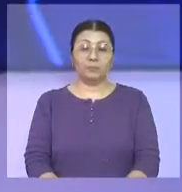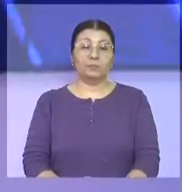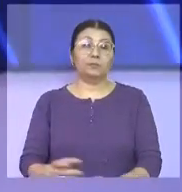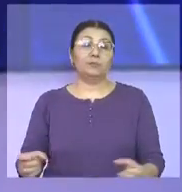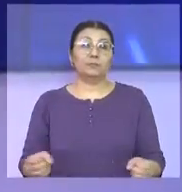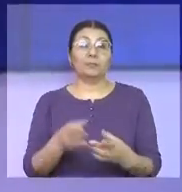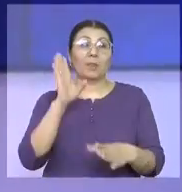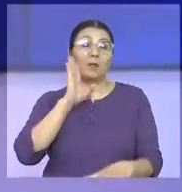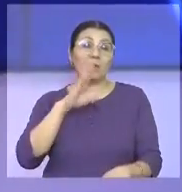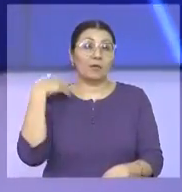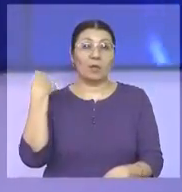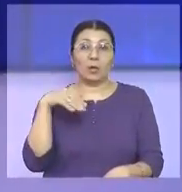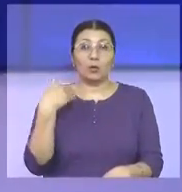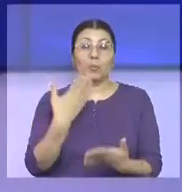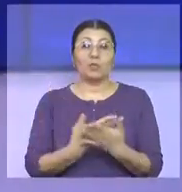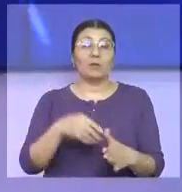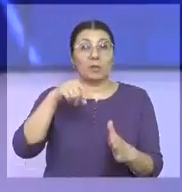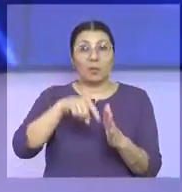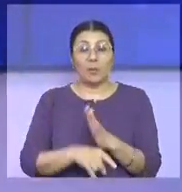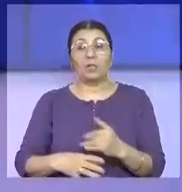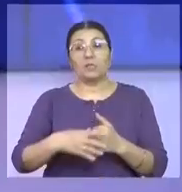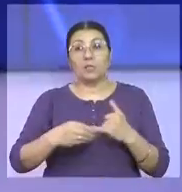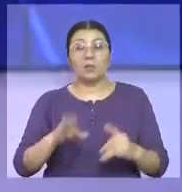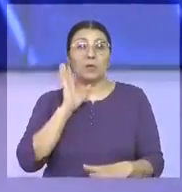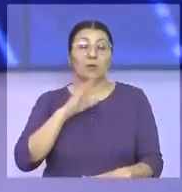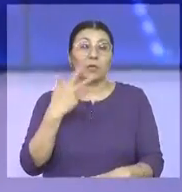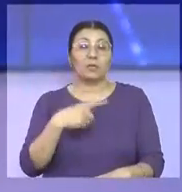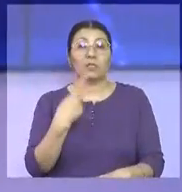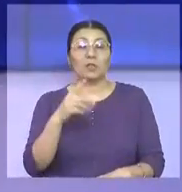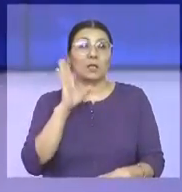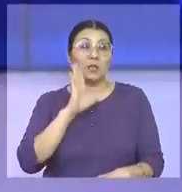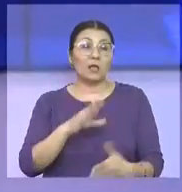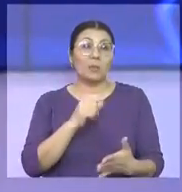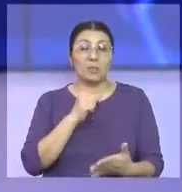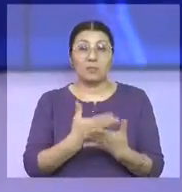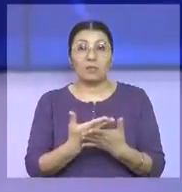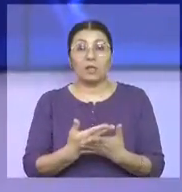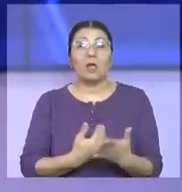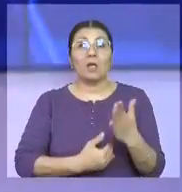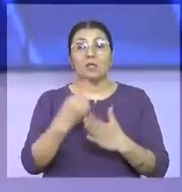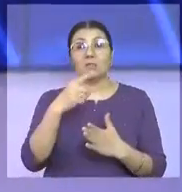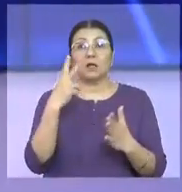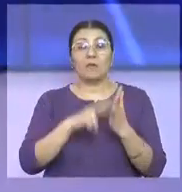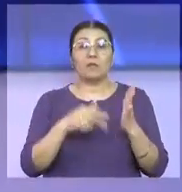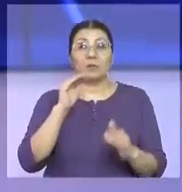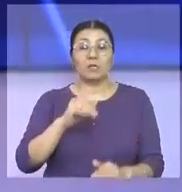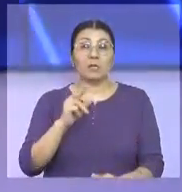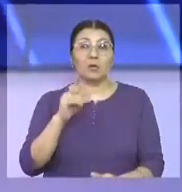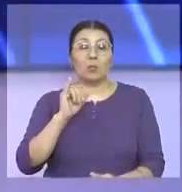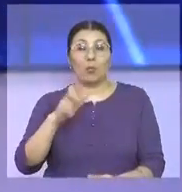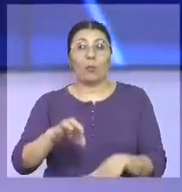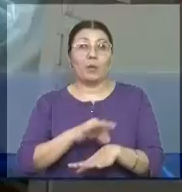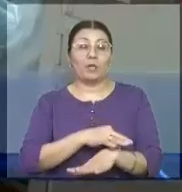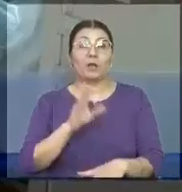Источниками водоснабжения Актобе являются подземные воды 31 водозабора общей проектной производительностью свыше 180 тысяч кубометров в